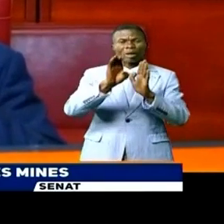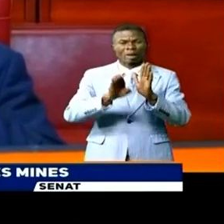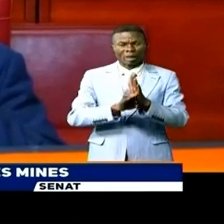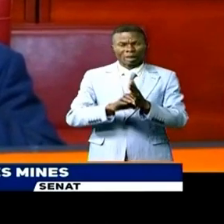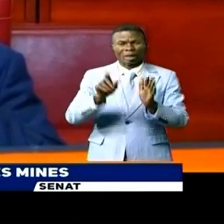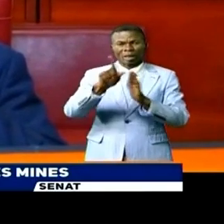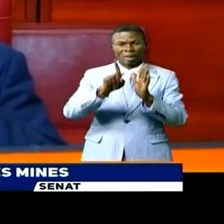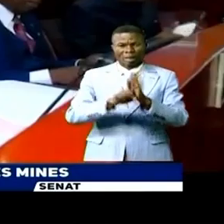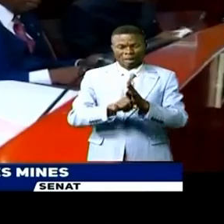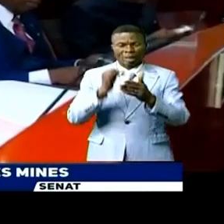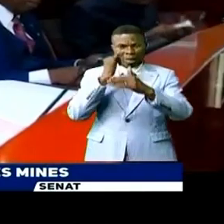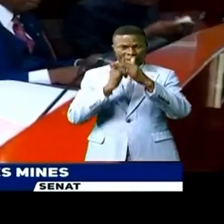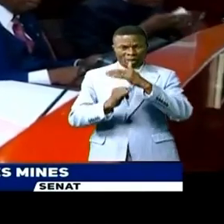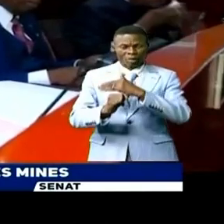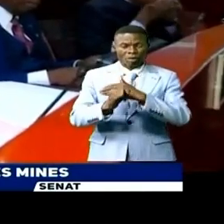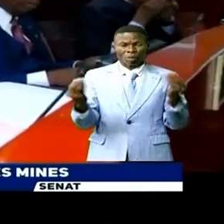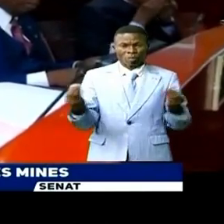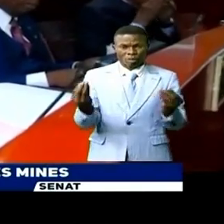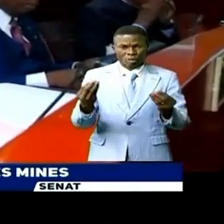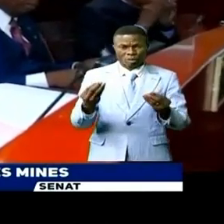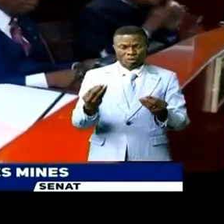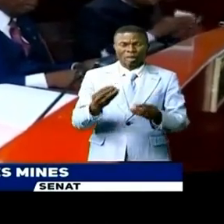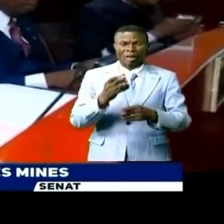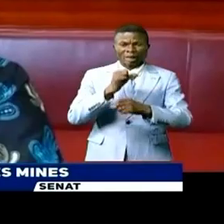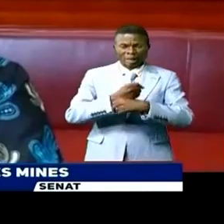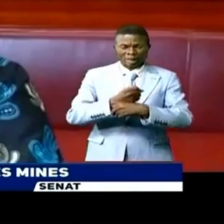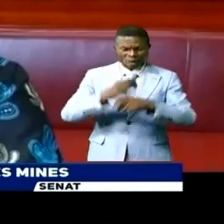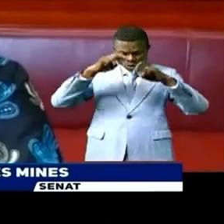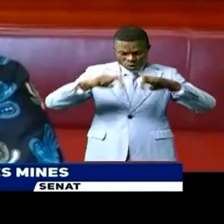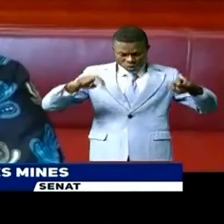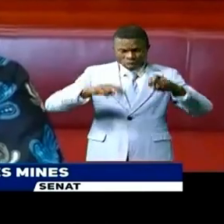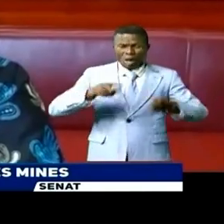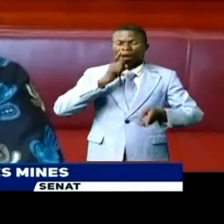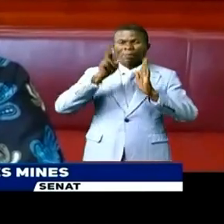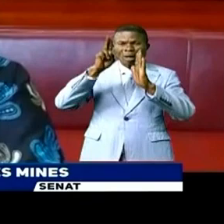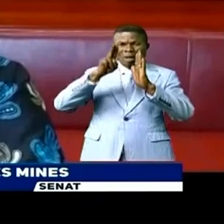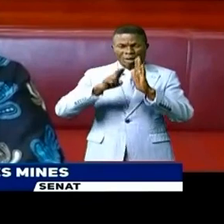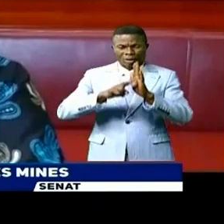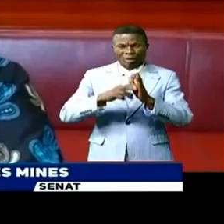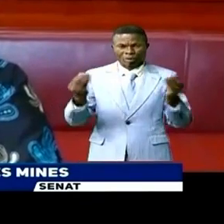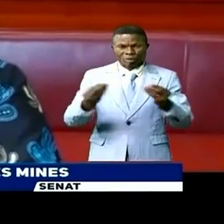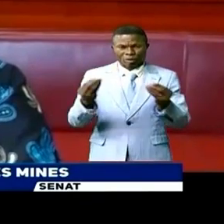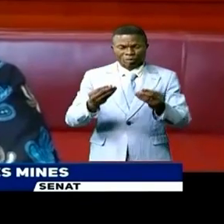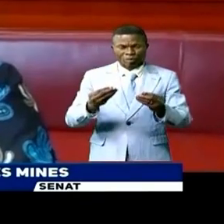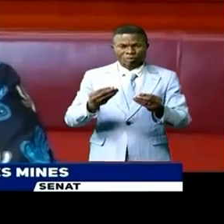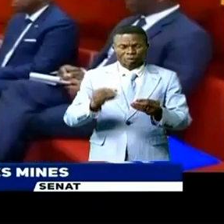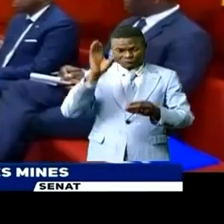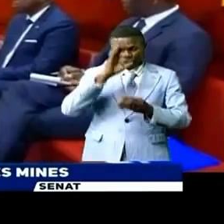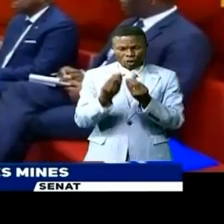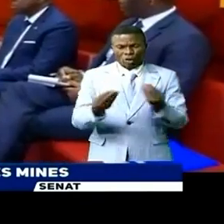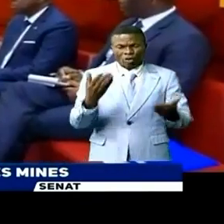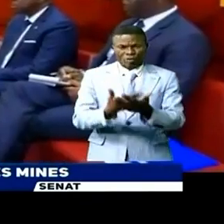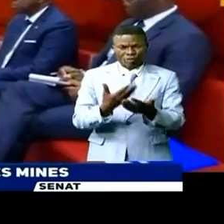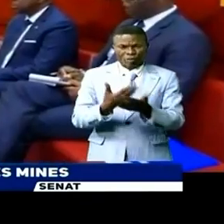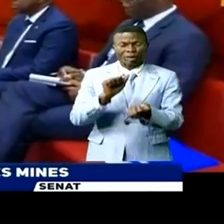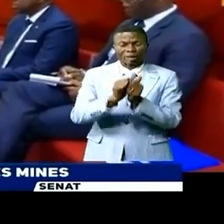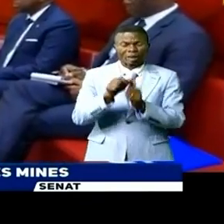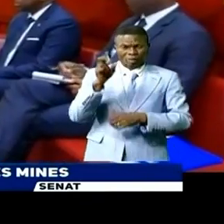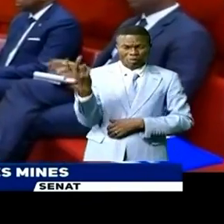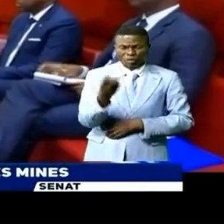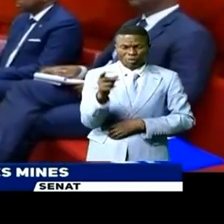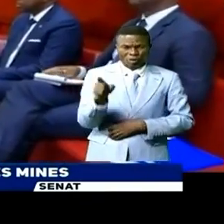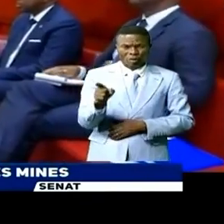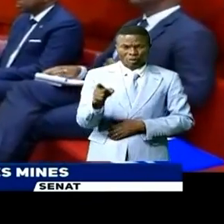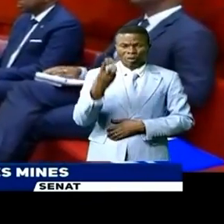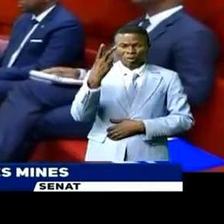d'ordre intérieur en vue de constituer des enquêtes parlementaires afin de vite trouver les solutions à ces situations d'un